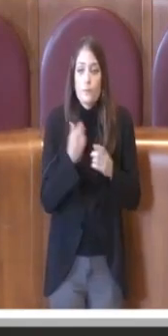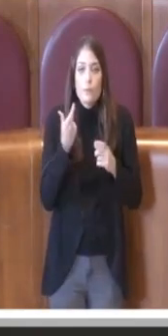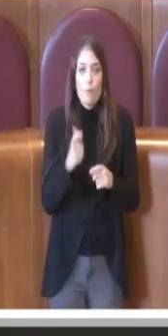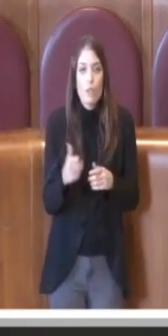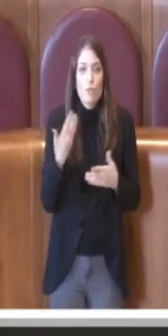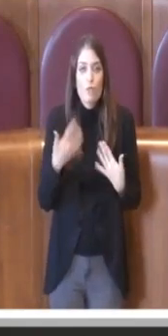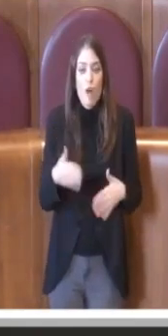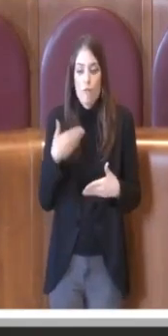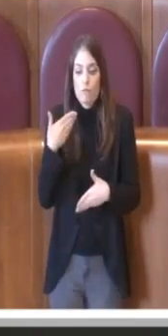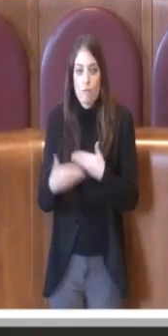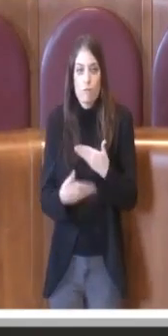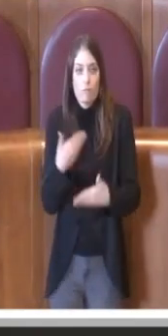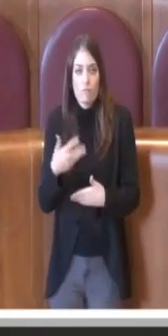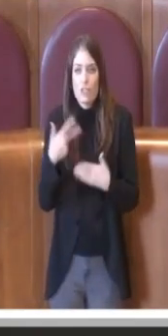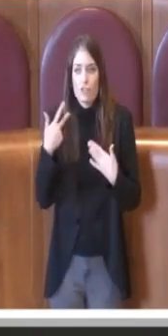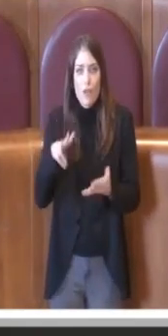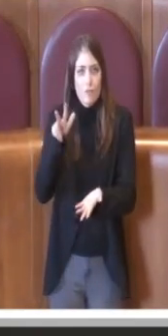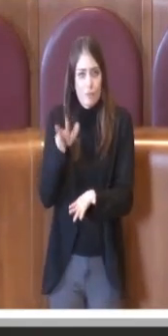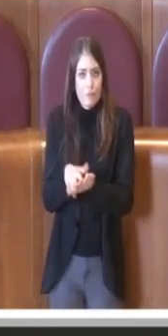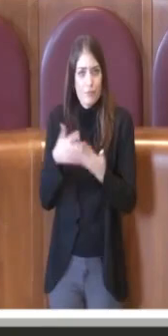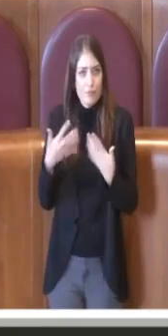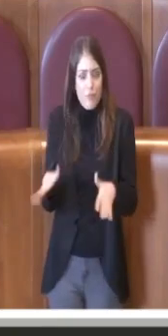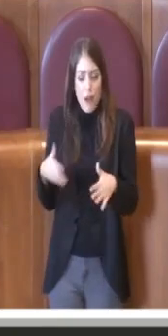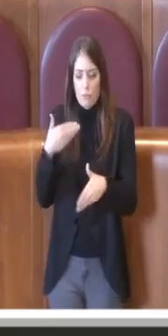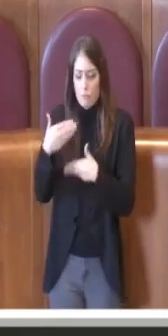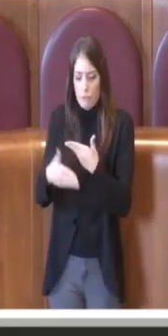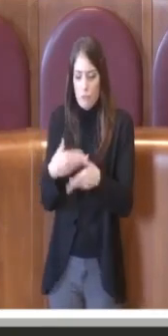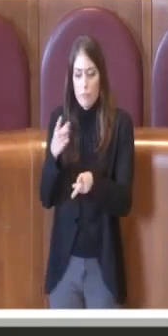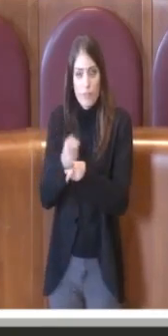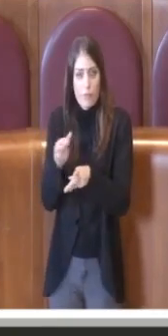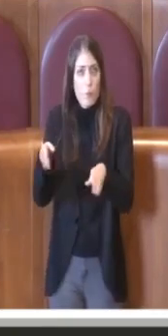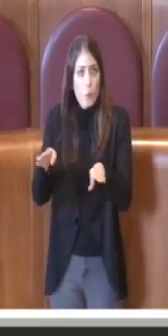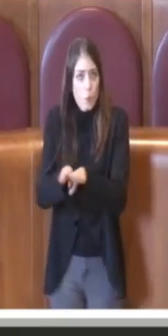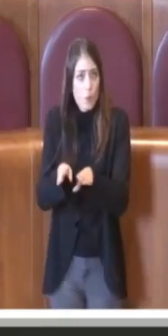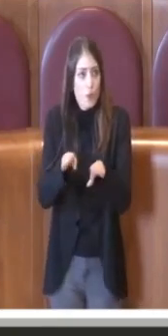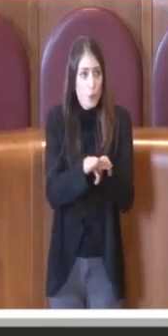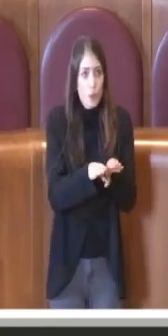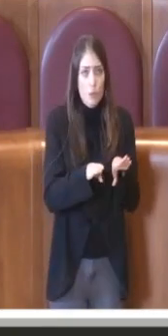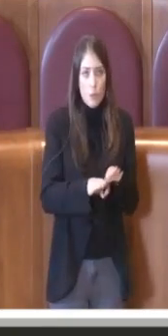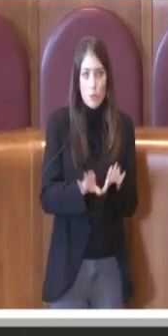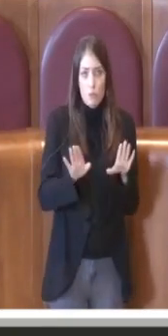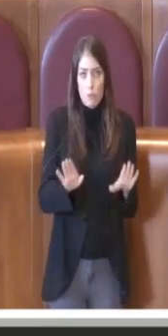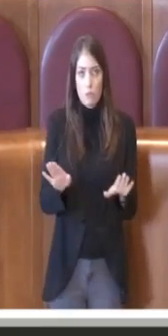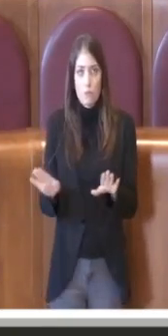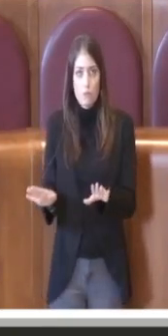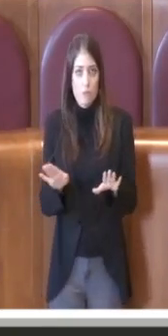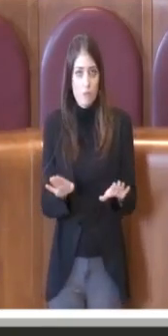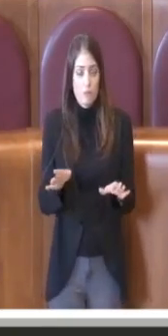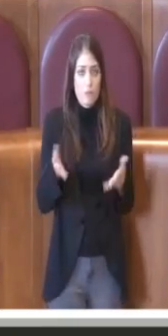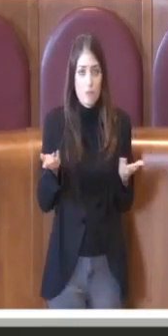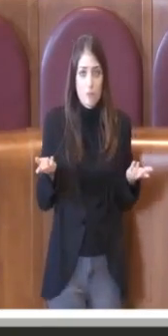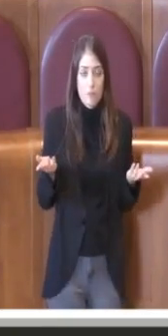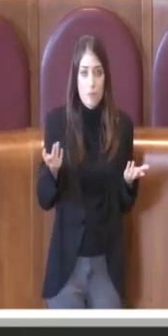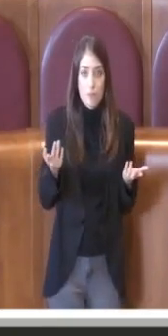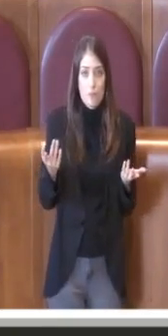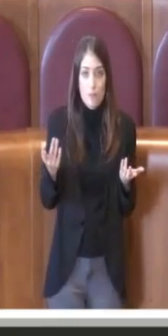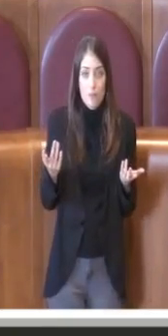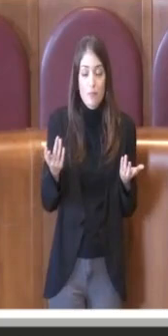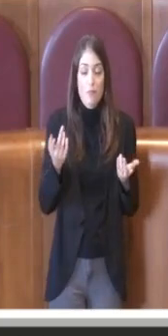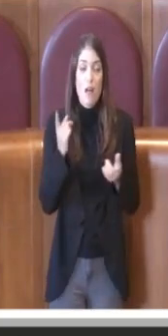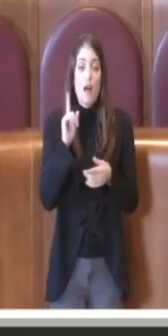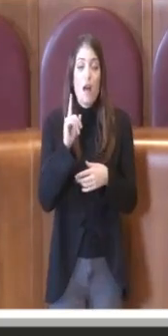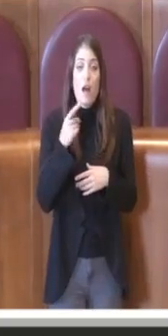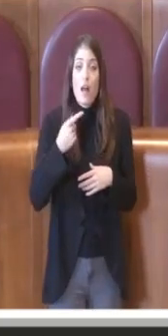procedendo, comunque si sta andando avanti, comunque stiamo andando a chiusura di questi campi e soprattutto stiamo andando a chiusura